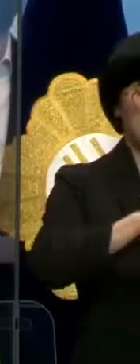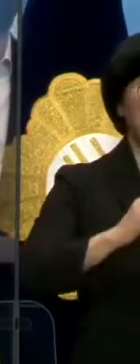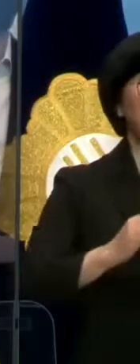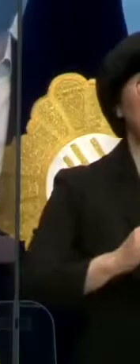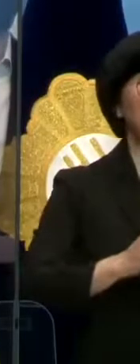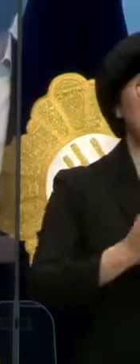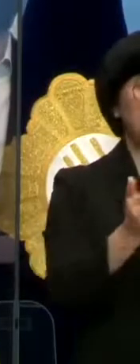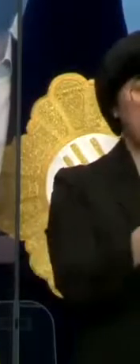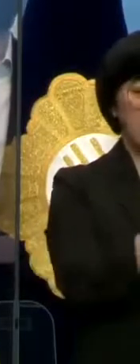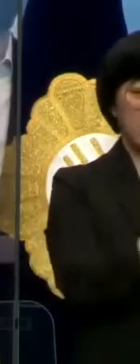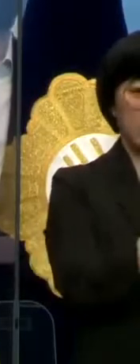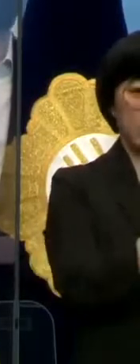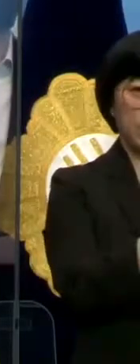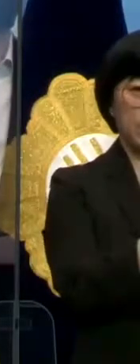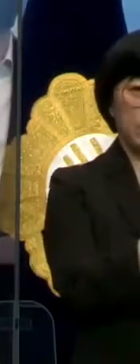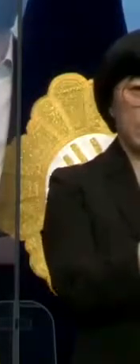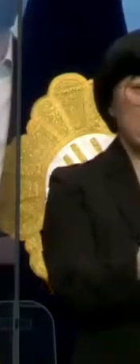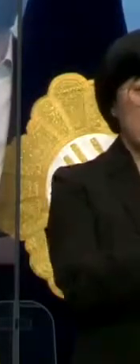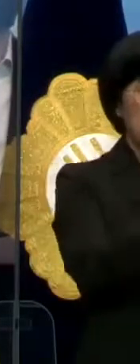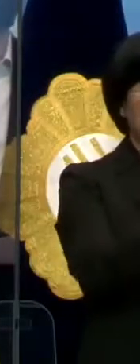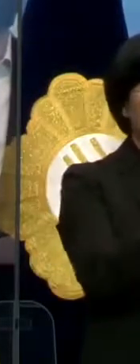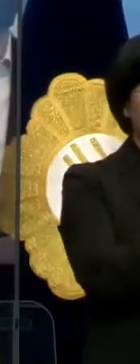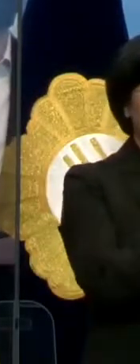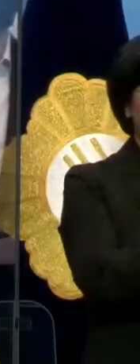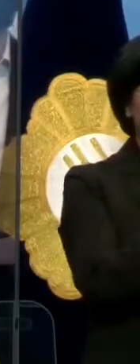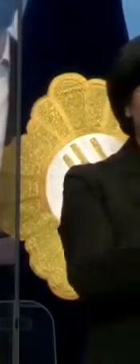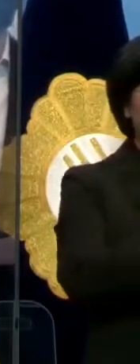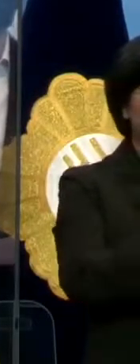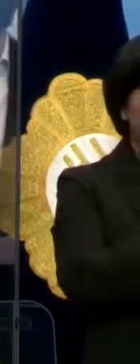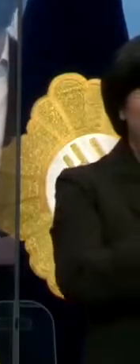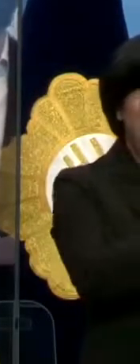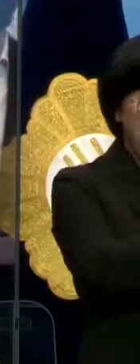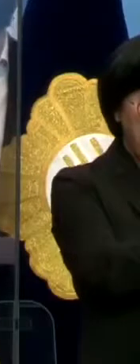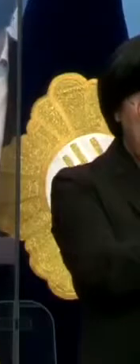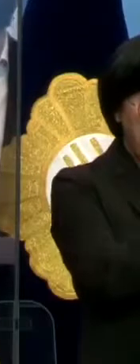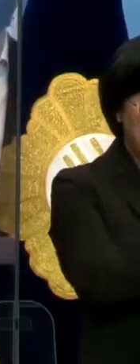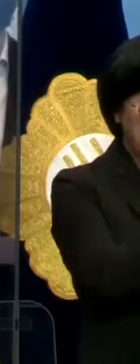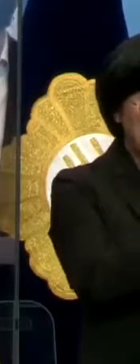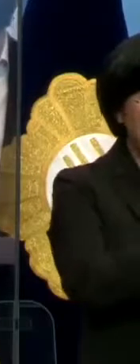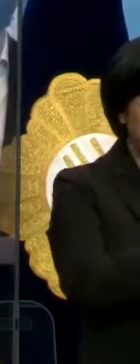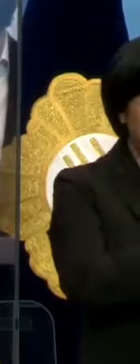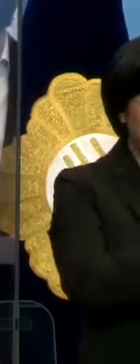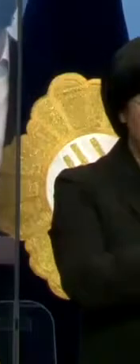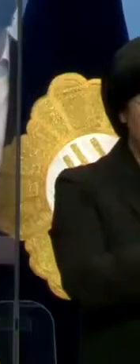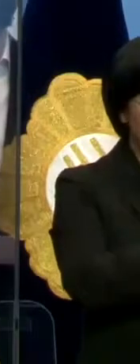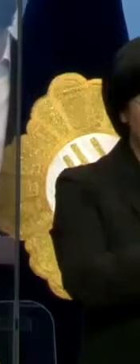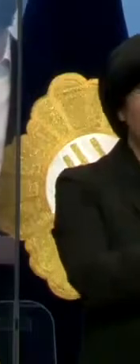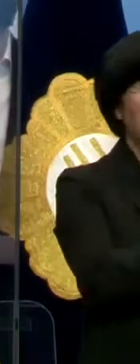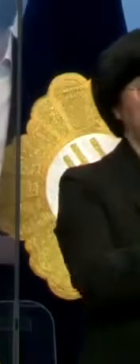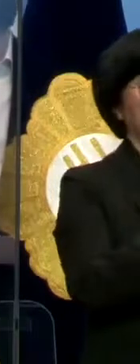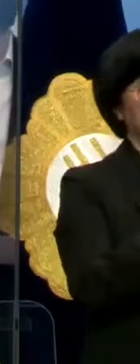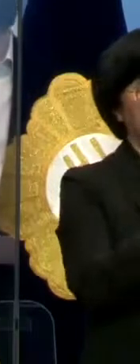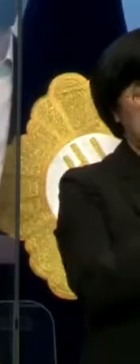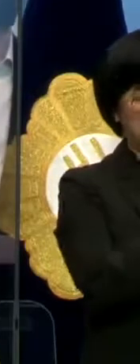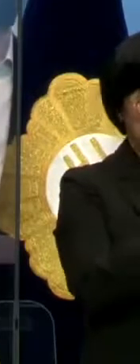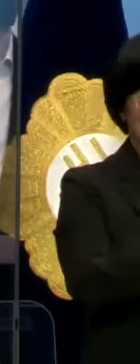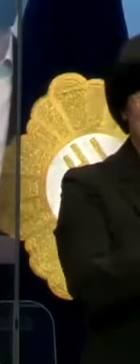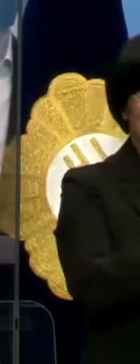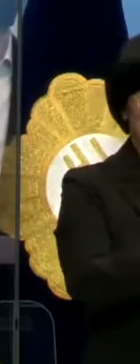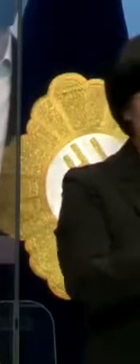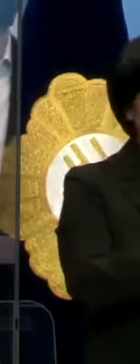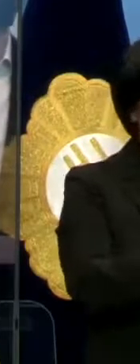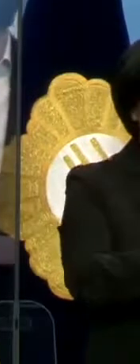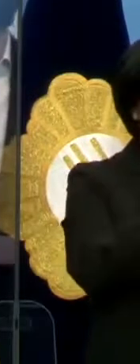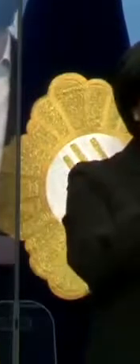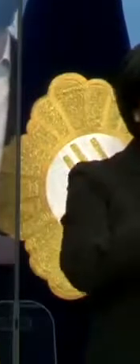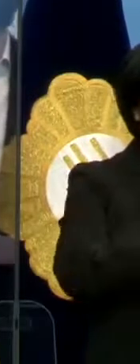90일이 지났습니다만 제 1소위 이 의료법을 다루는 법안 소위는 3일밖에 열리지 않았습니다. 그 3일 중에